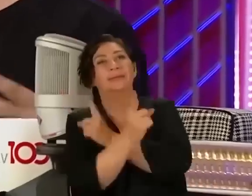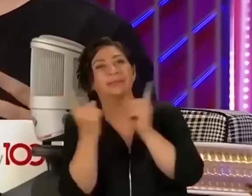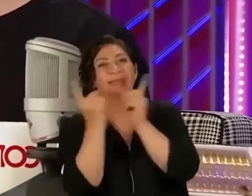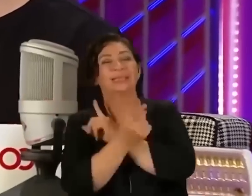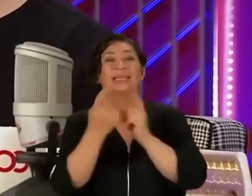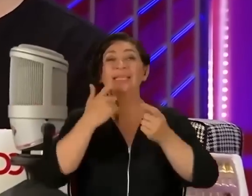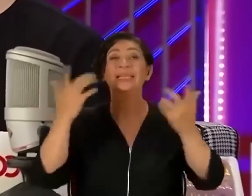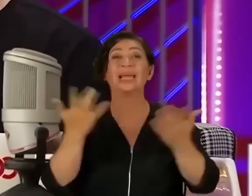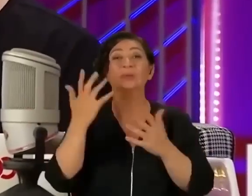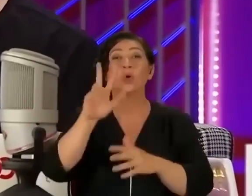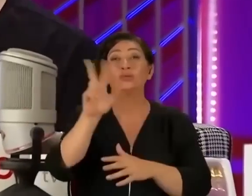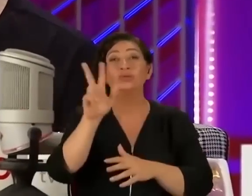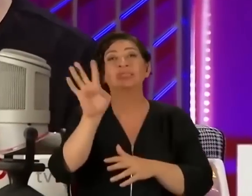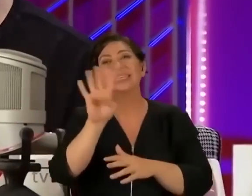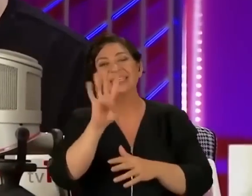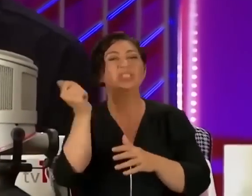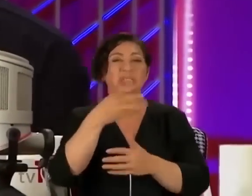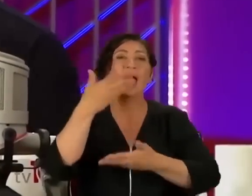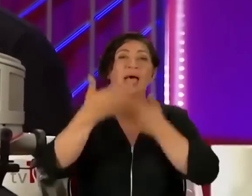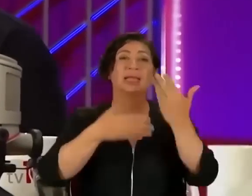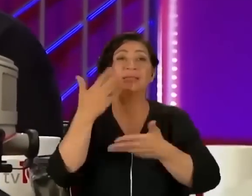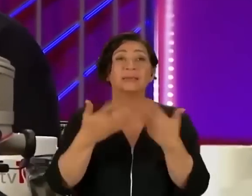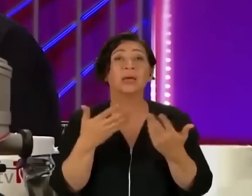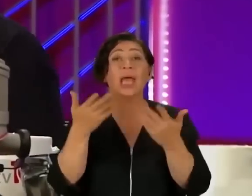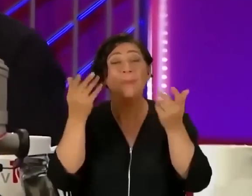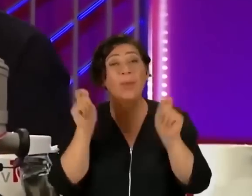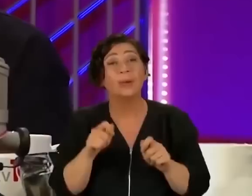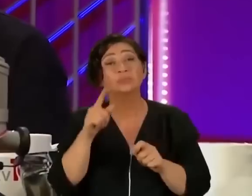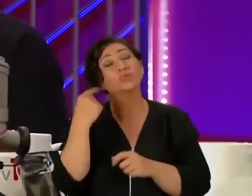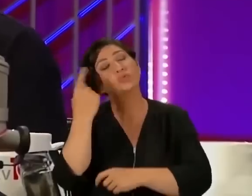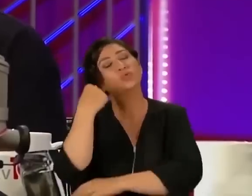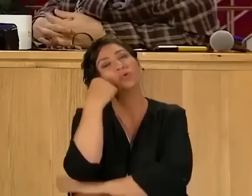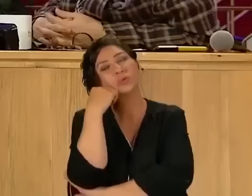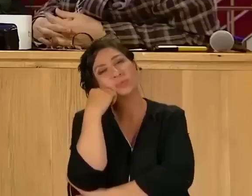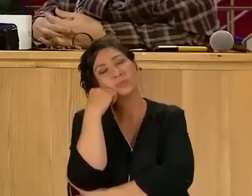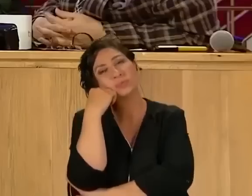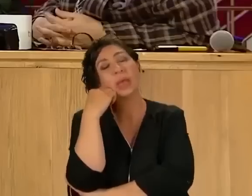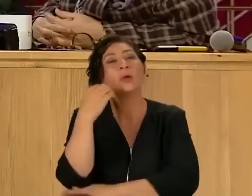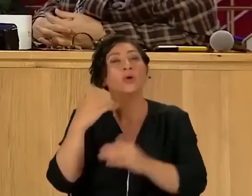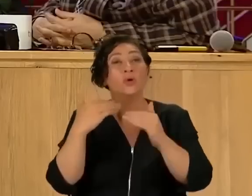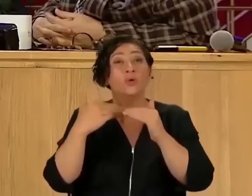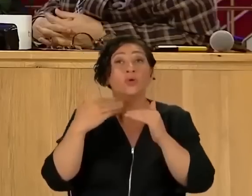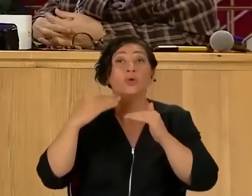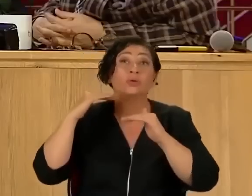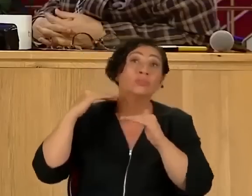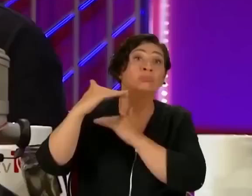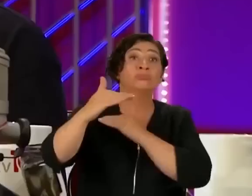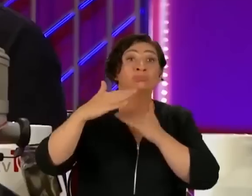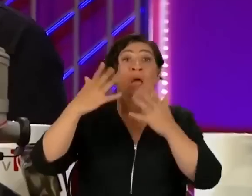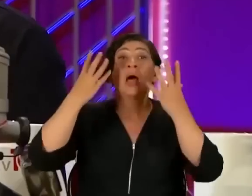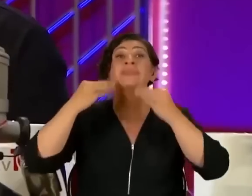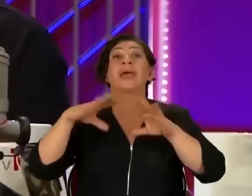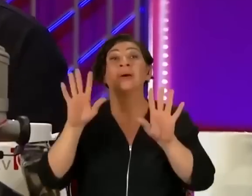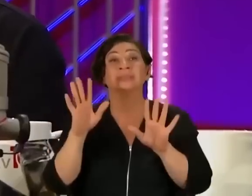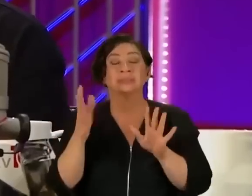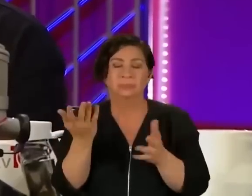Hani yıllarca ben 30 kişiye, 40 kişiye anlattım. Ve hep onu yaparken hep şunu düşünüyorduk aslında. Hani büyük kitleler anlamaz.